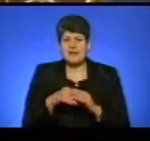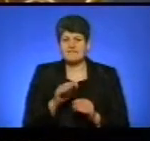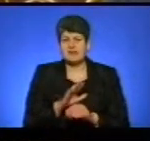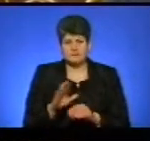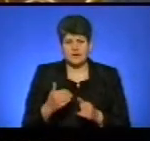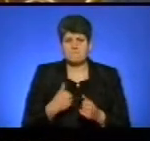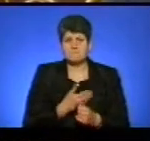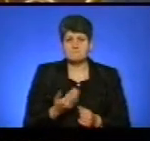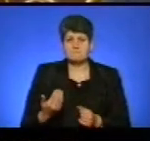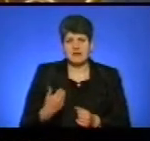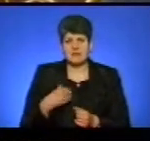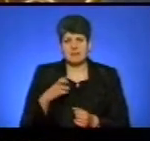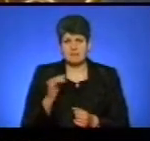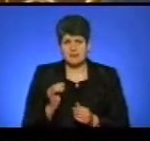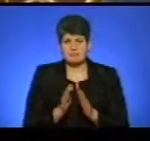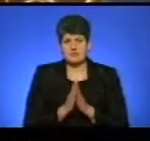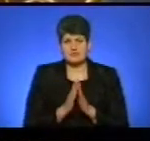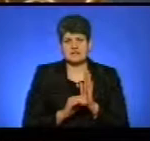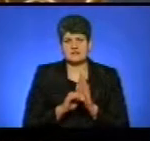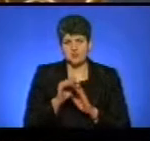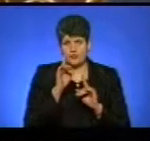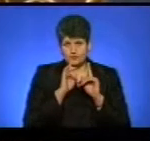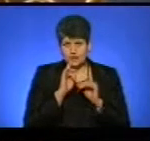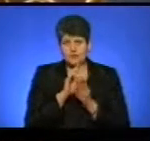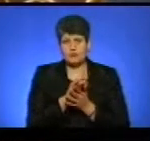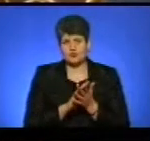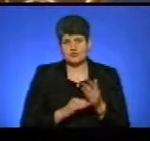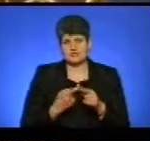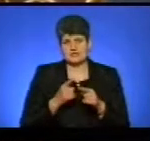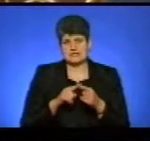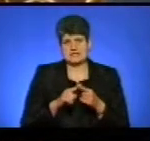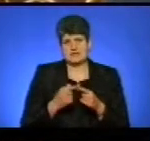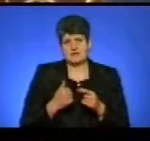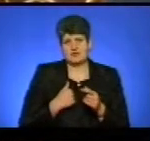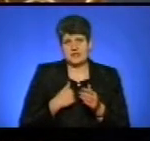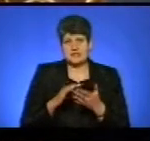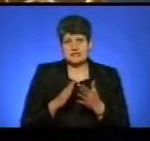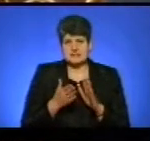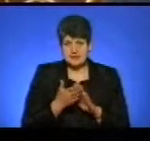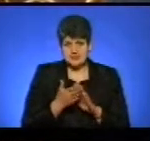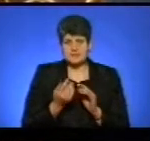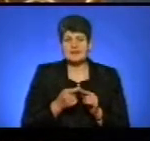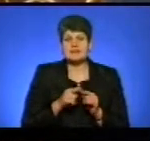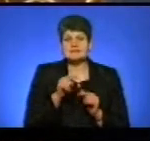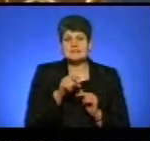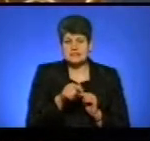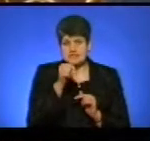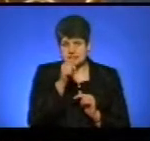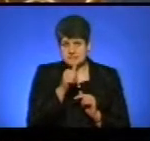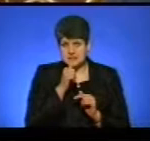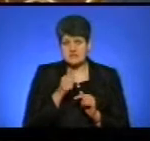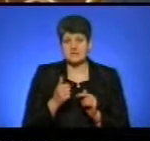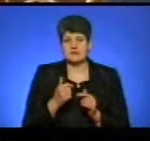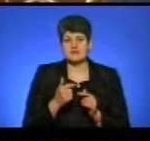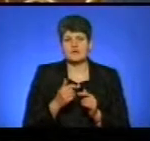би попросили Верховну Раду продовжити цей воєнний стан. Але і за цей місяць, в умовах воєнної тривоги,